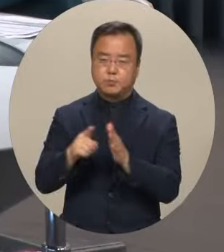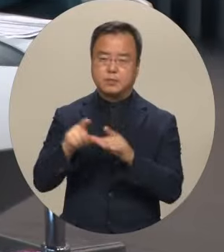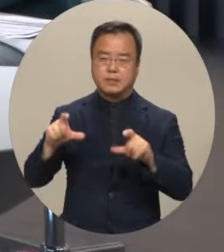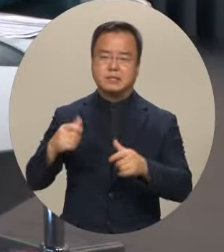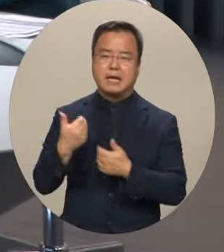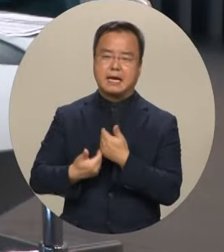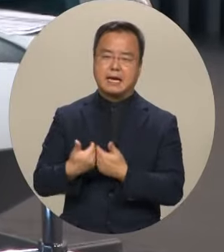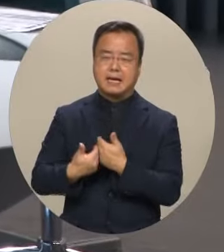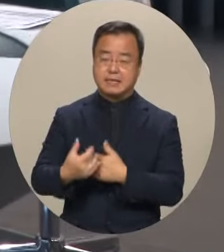그쳐서는 안 되겠습니다